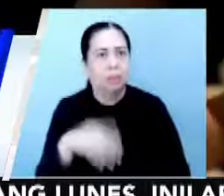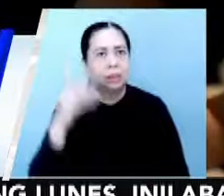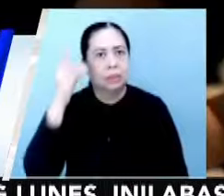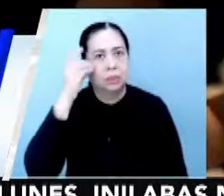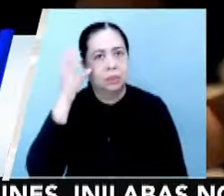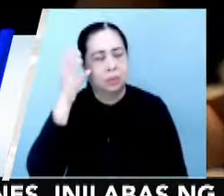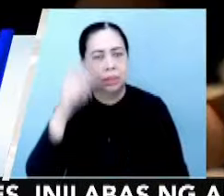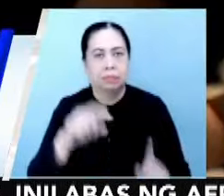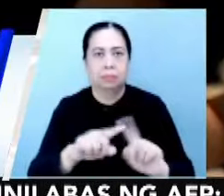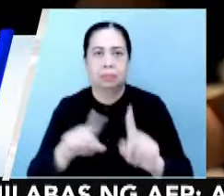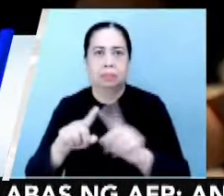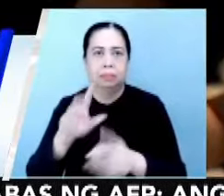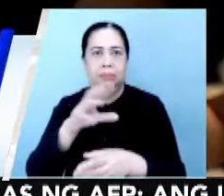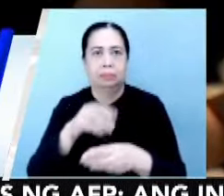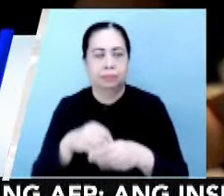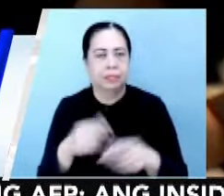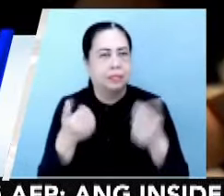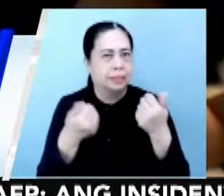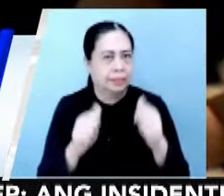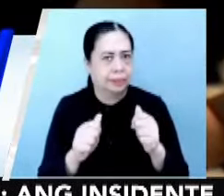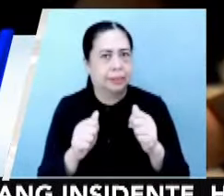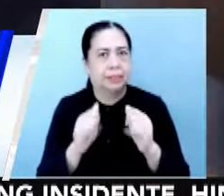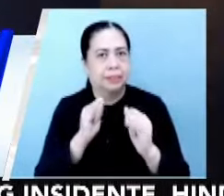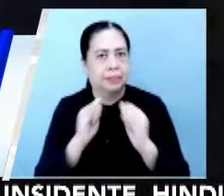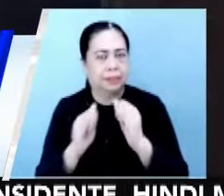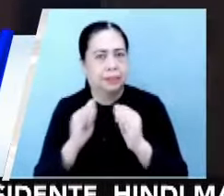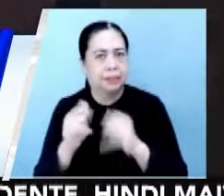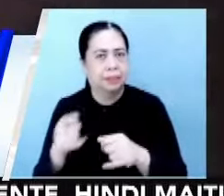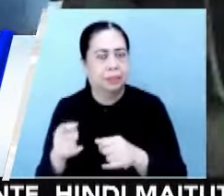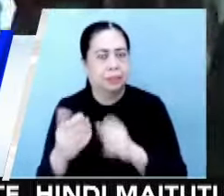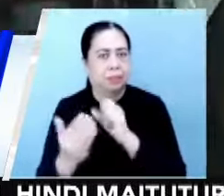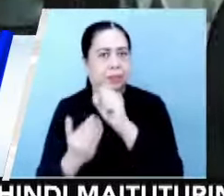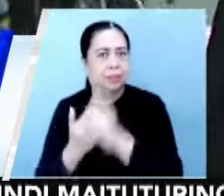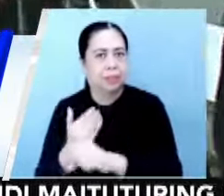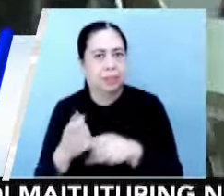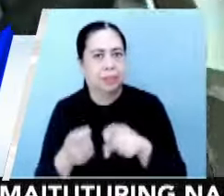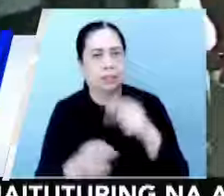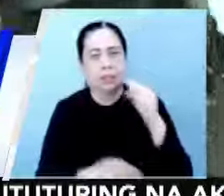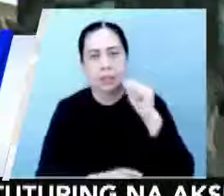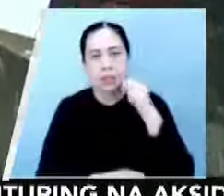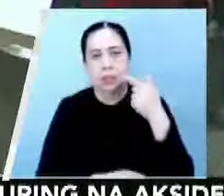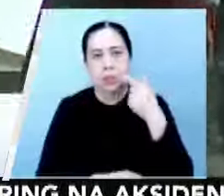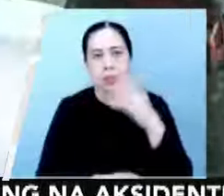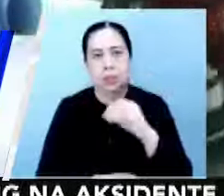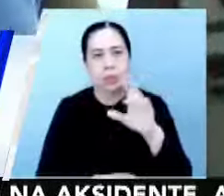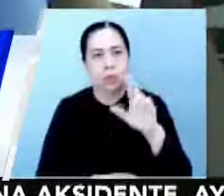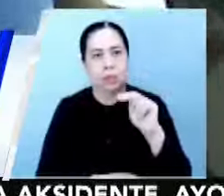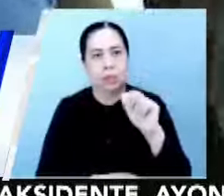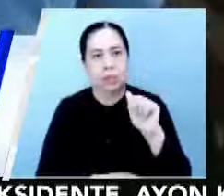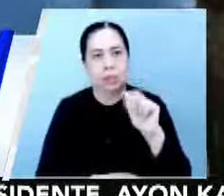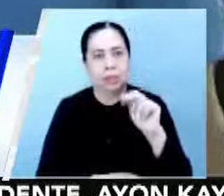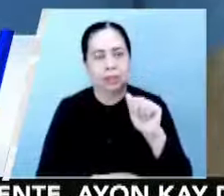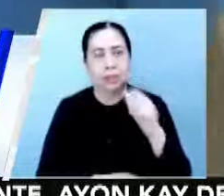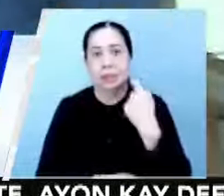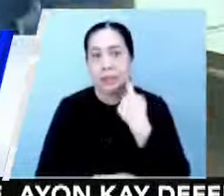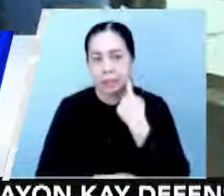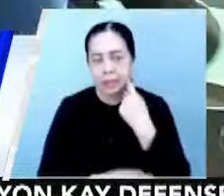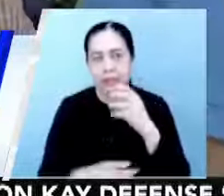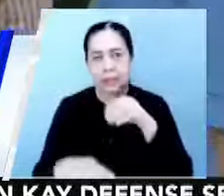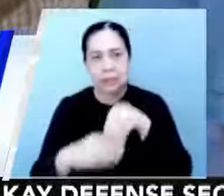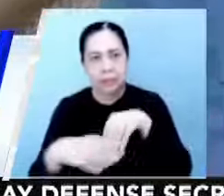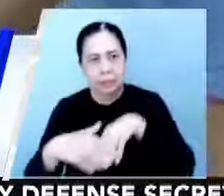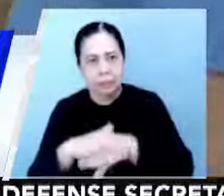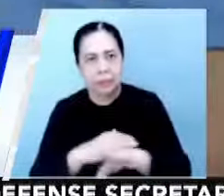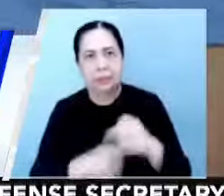Else Sinusubukan ng Jim integrated news na makuha ang panig ni nago at Kunan kanina nag-inspeksyon si senator Sherwin gachalian sa loob ng illegal na Pogo sa